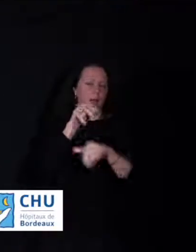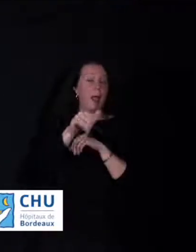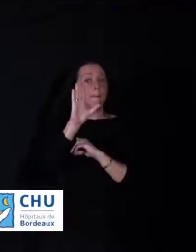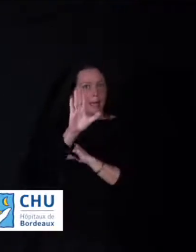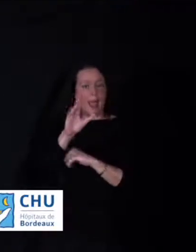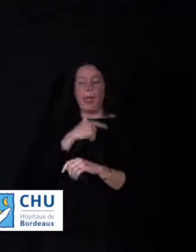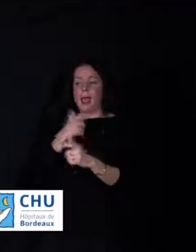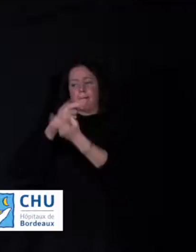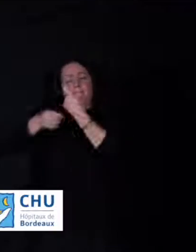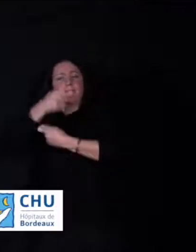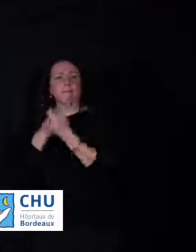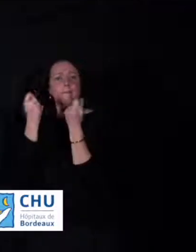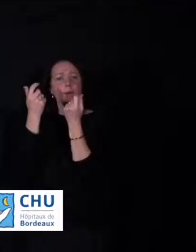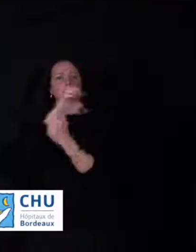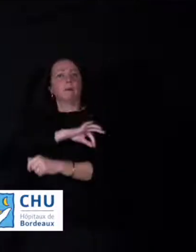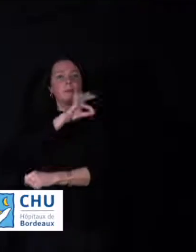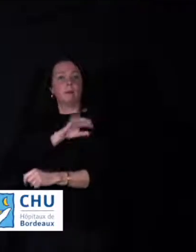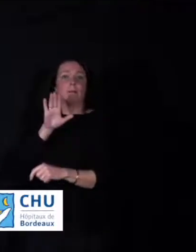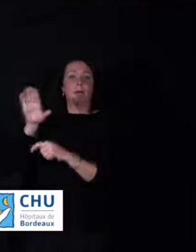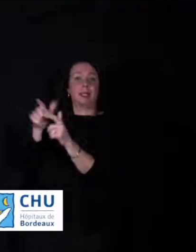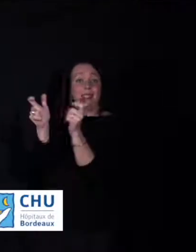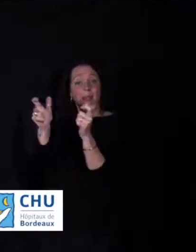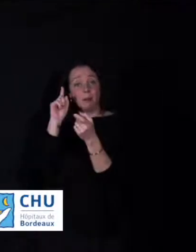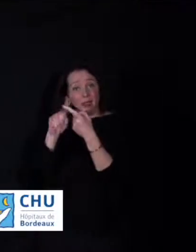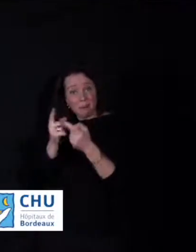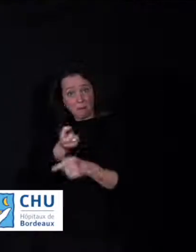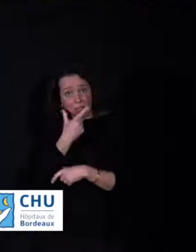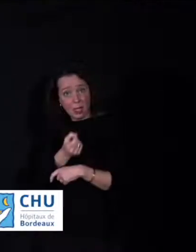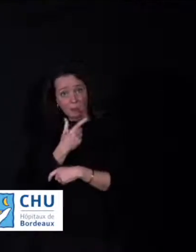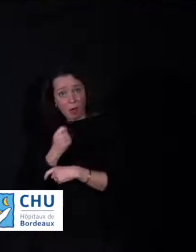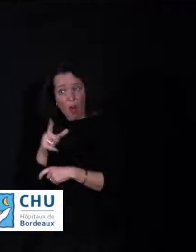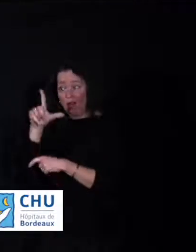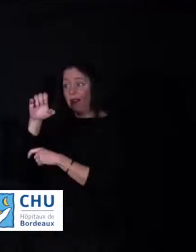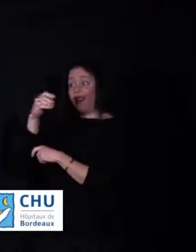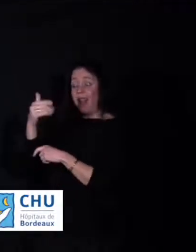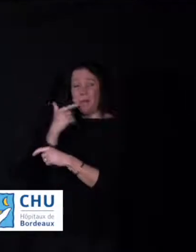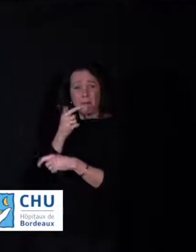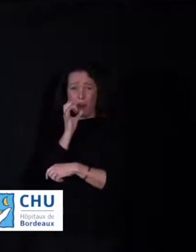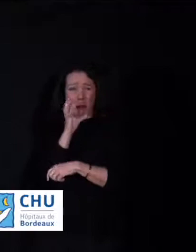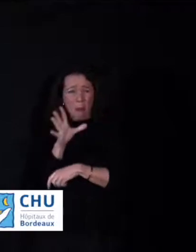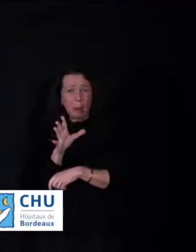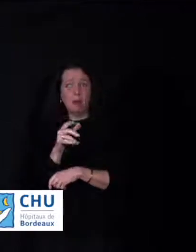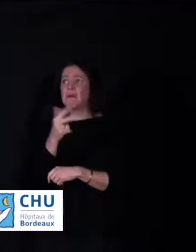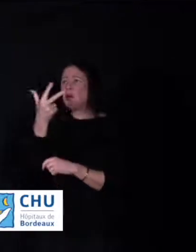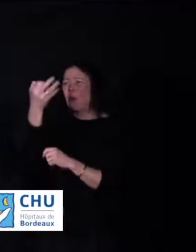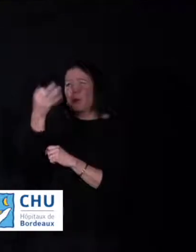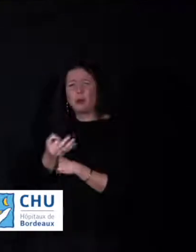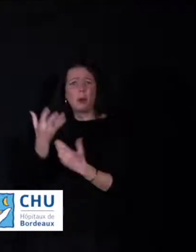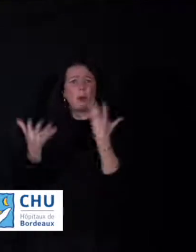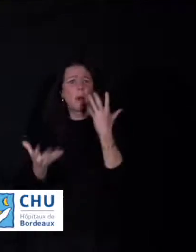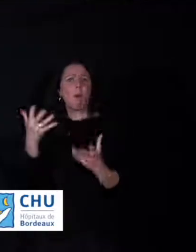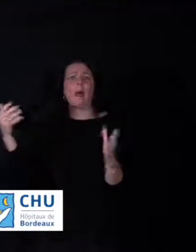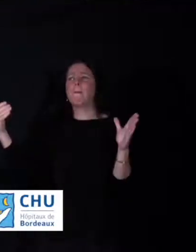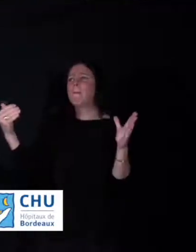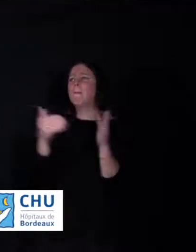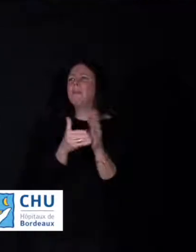vaccin ne représente à l'échelon du marché du médicament, selon le LEM, qu'une goutte d'eau, à savoir 3% des